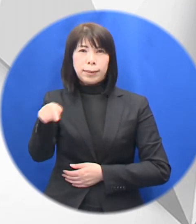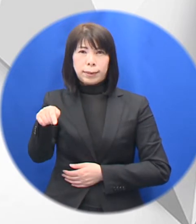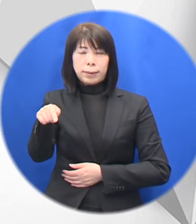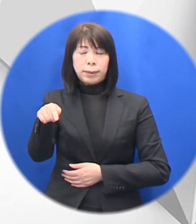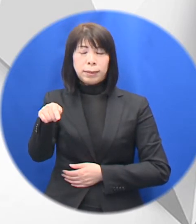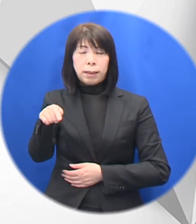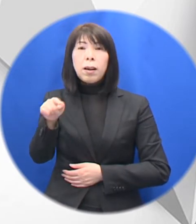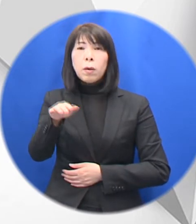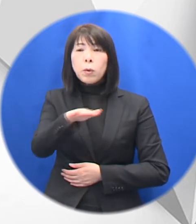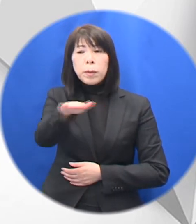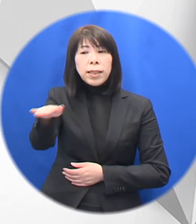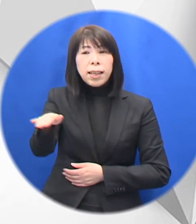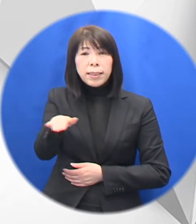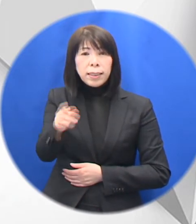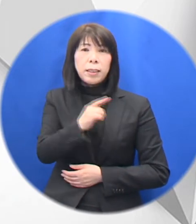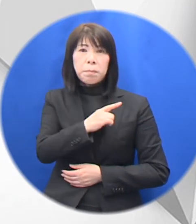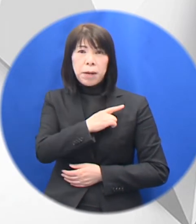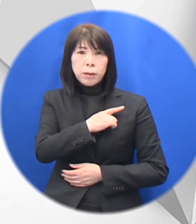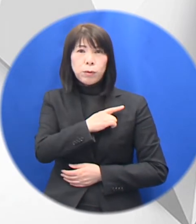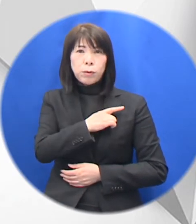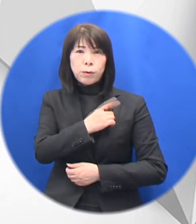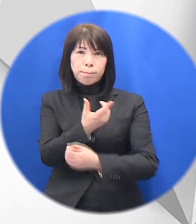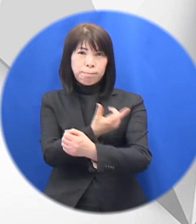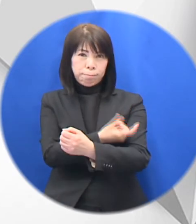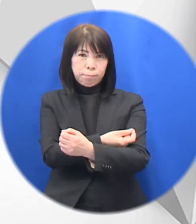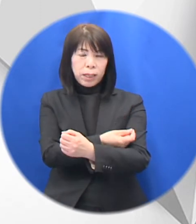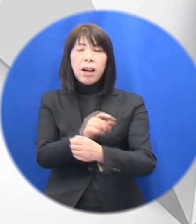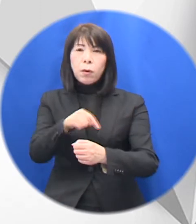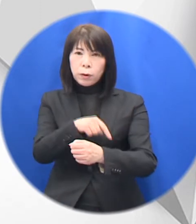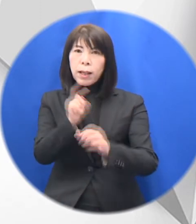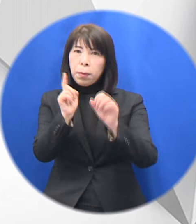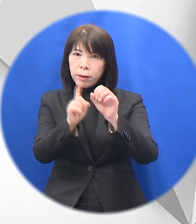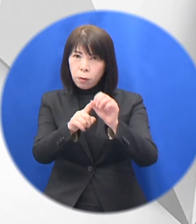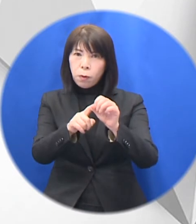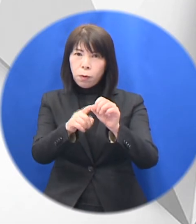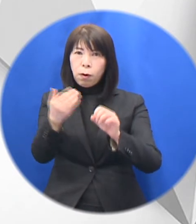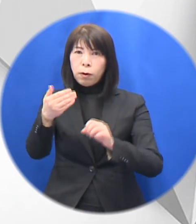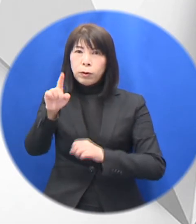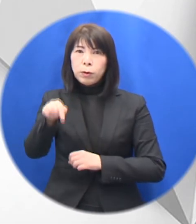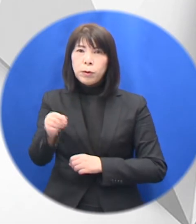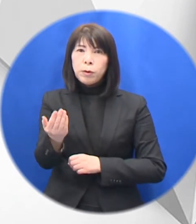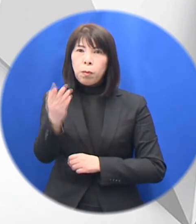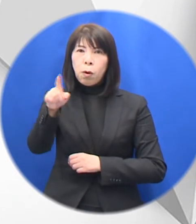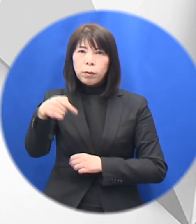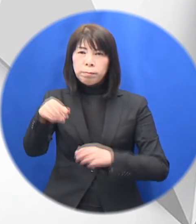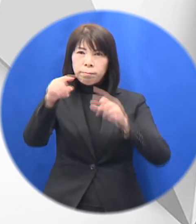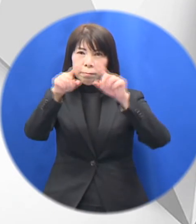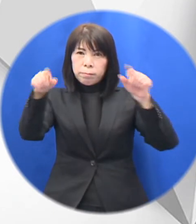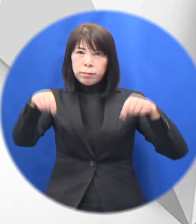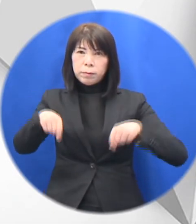の方たちにですね、先行して、クーポン券をお配りをして、打っていただくような形になりますけ